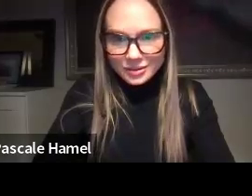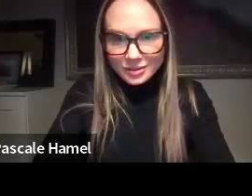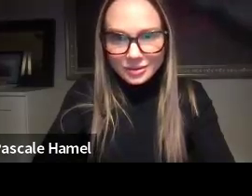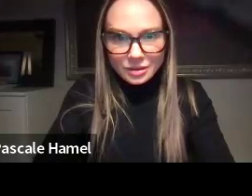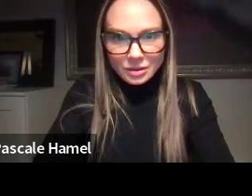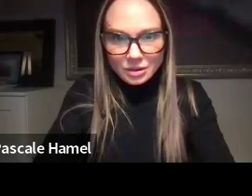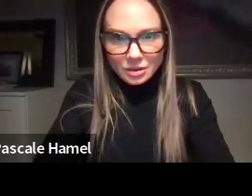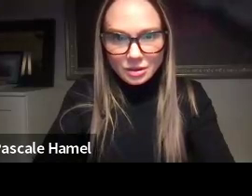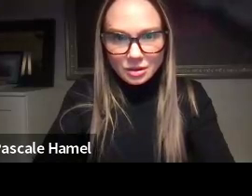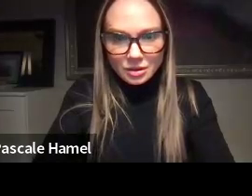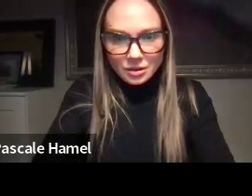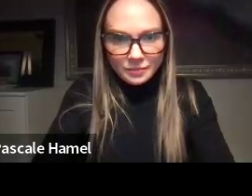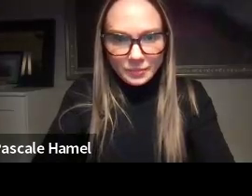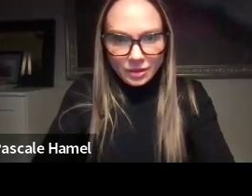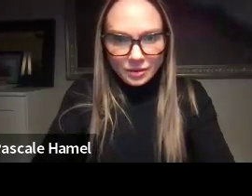Ah,